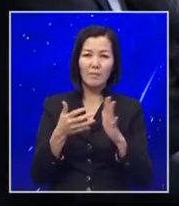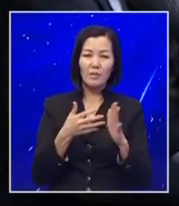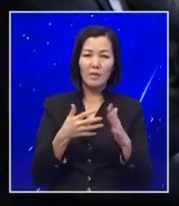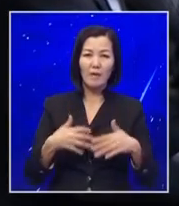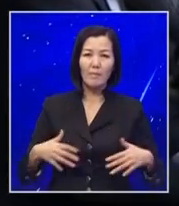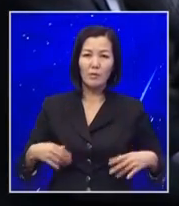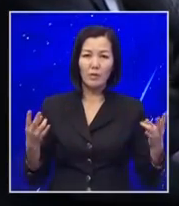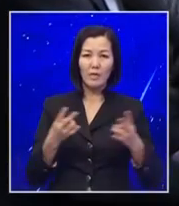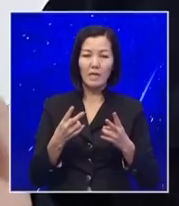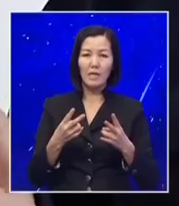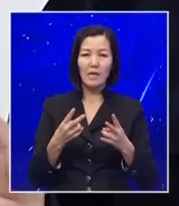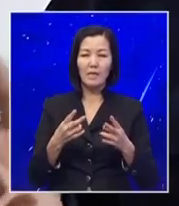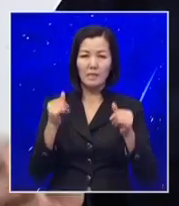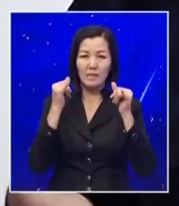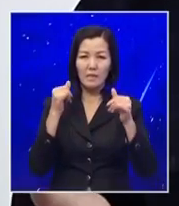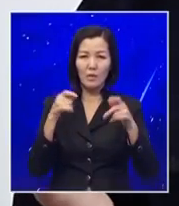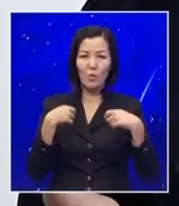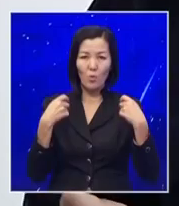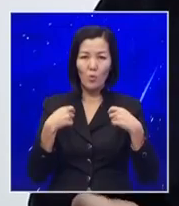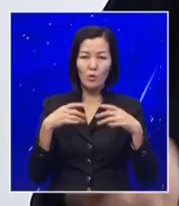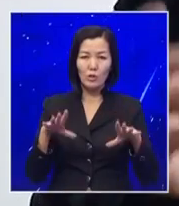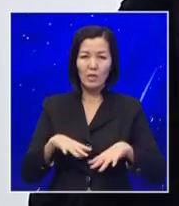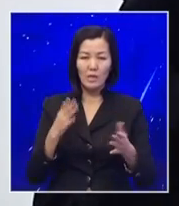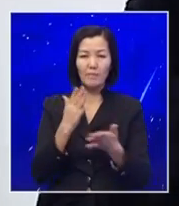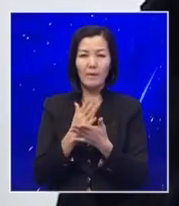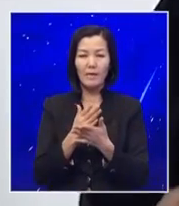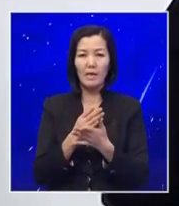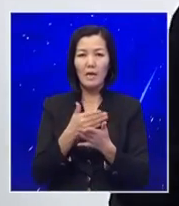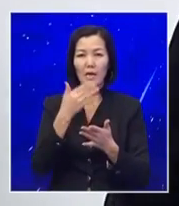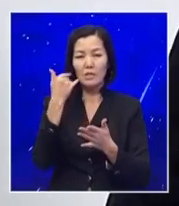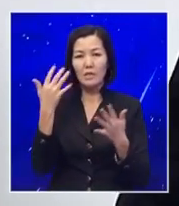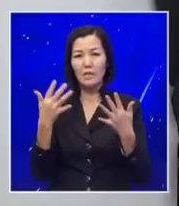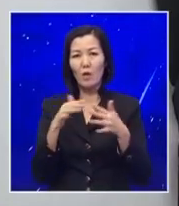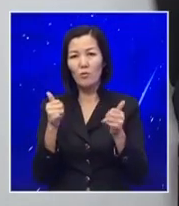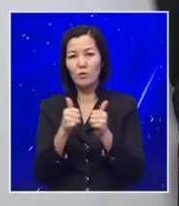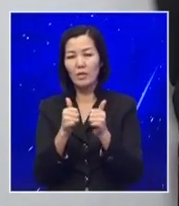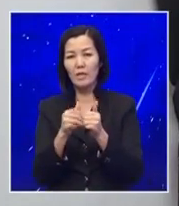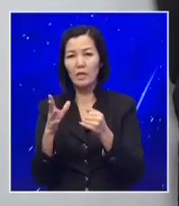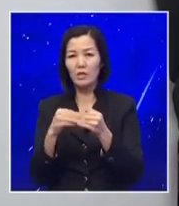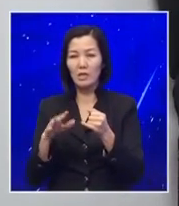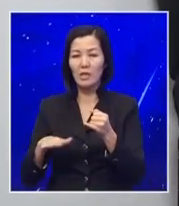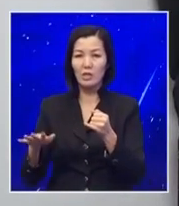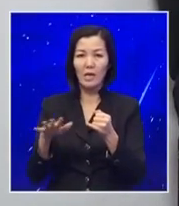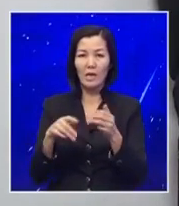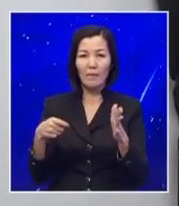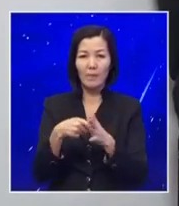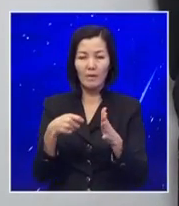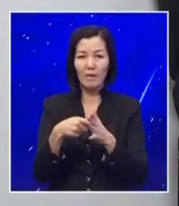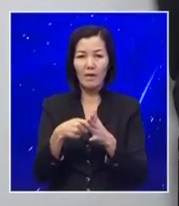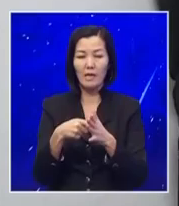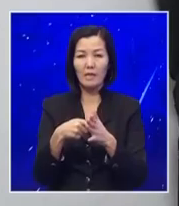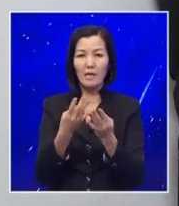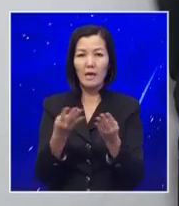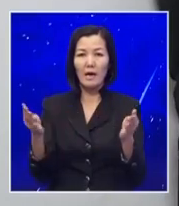Әр үйде ірілі ұсақты қара мал басы бар. Қорадағы төрт түлікті жазда ауыл маңындағы алқапқа жаяды. Оның өзіне жайылымның